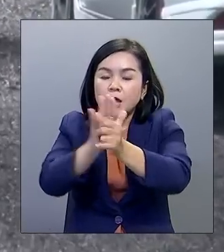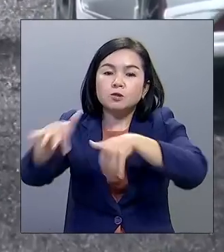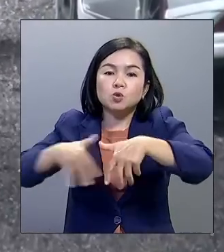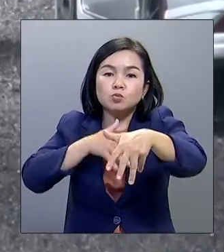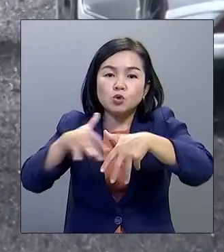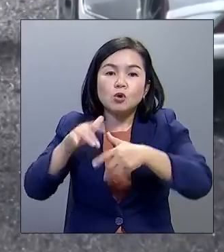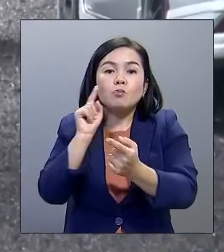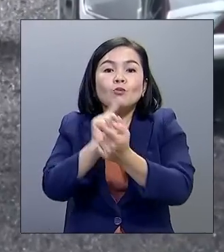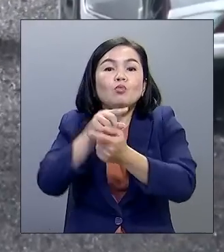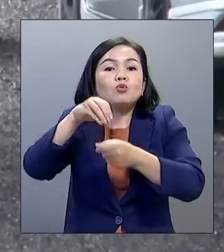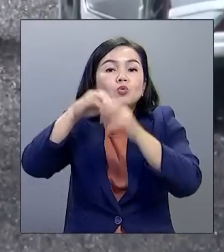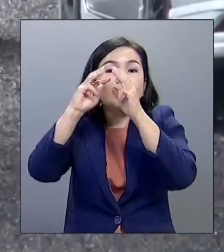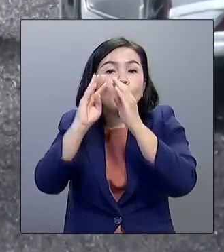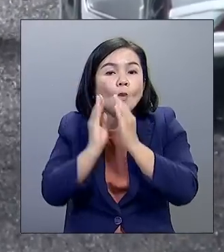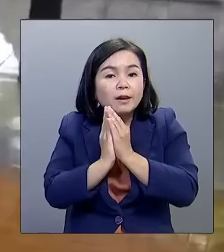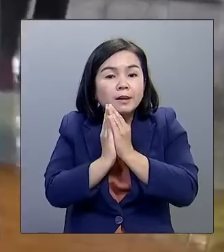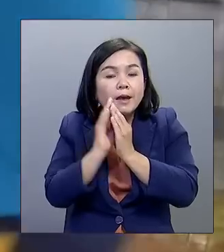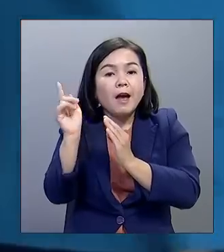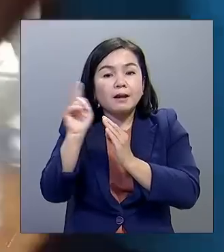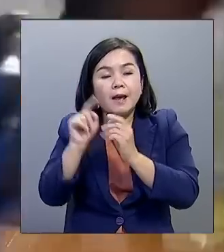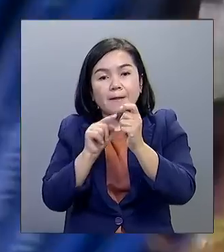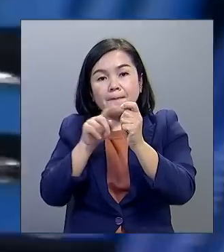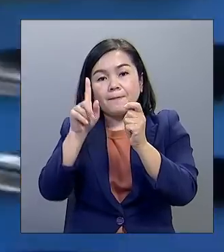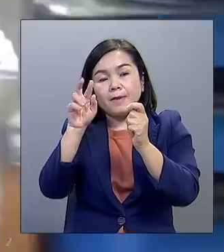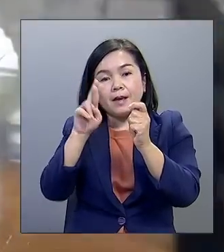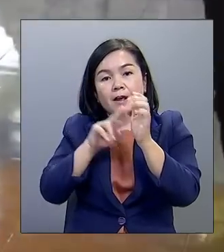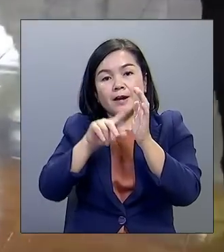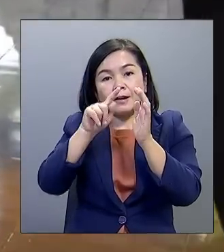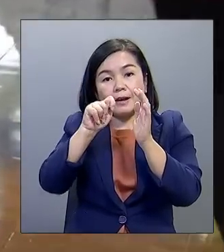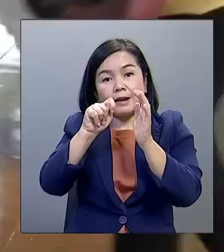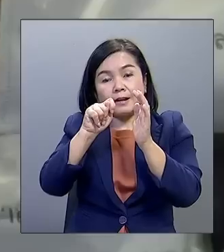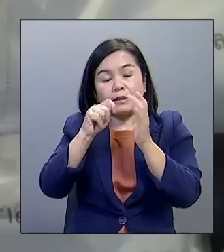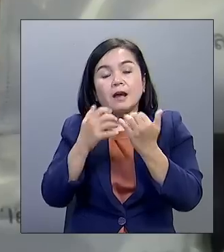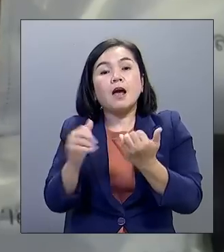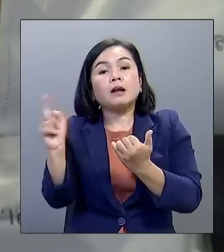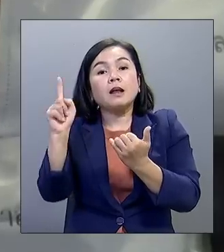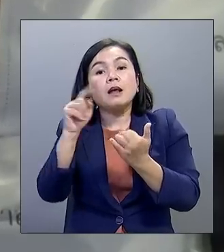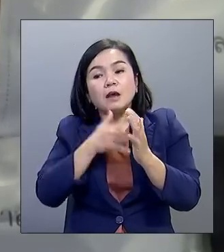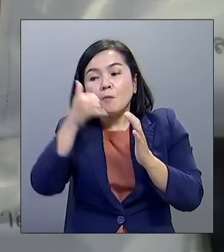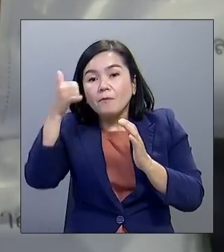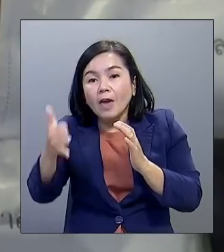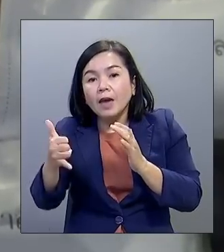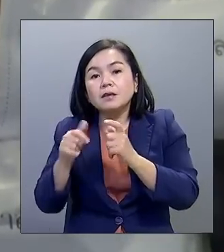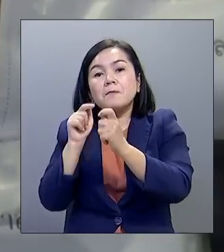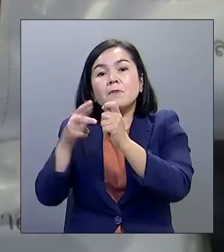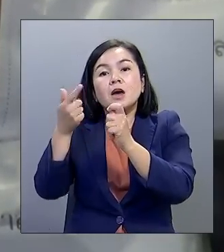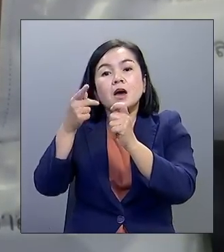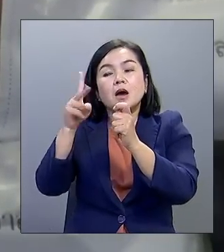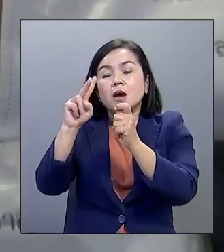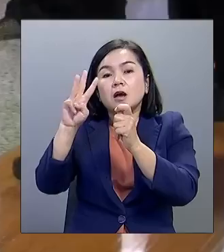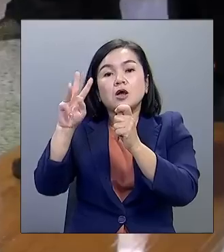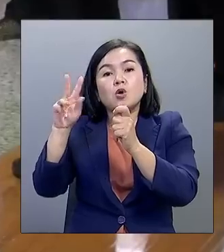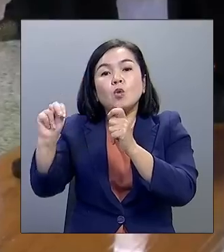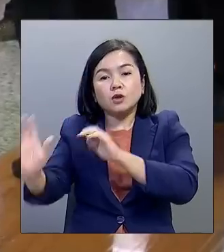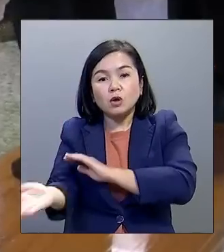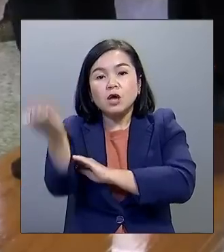วัดเขาตกน้ำตำบลกำแพงเพชรอำเภอรัตภูมิค่ะก่อนที่จะเดินทางไปที่ว่าการอำเภอควนเนียงซึ่งเช้าวันนี้ก็มีการจัดเ